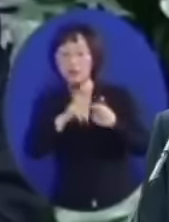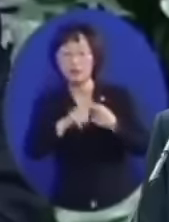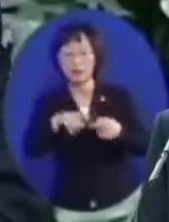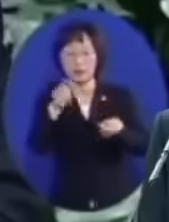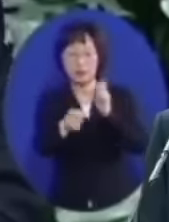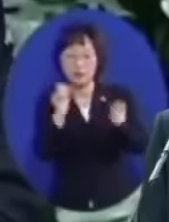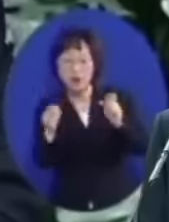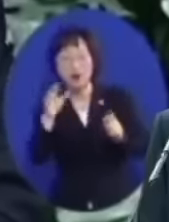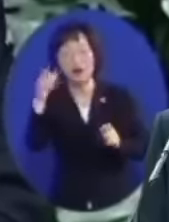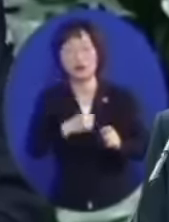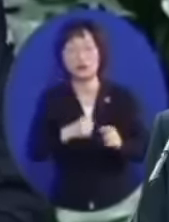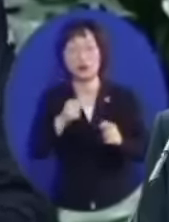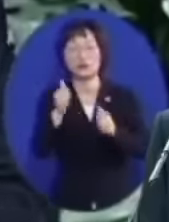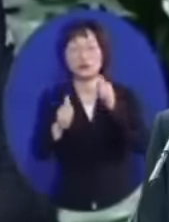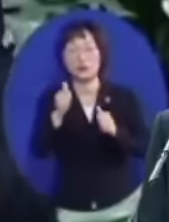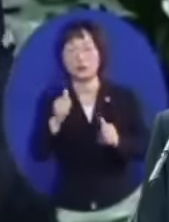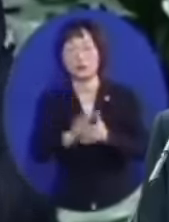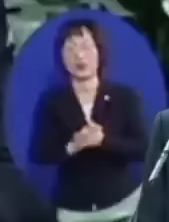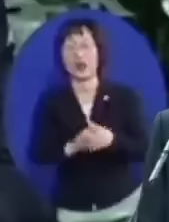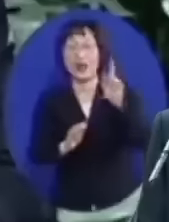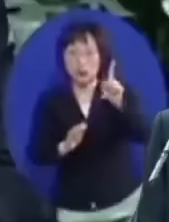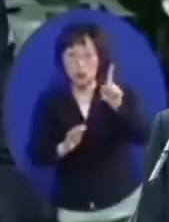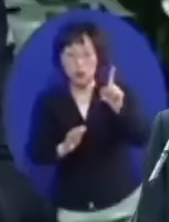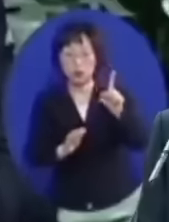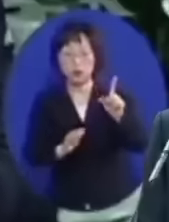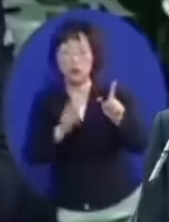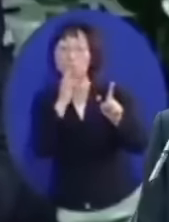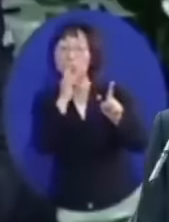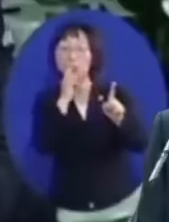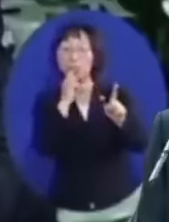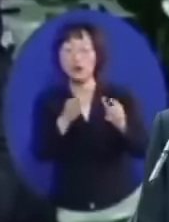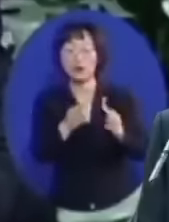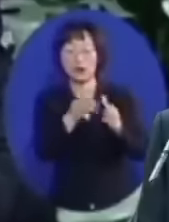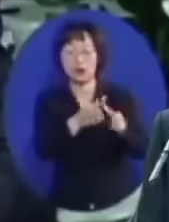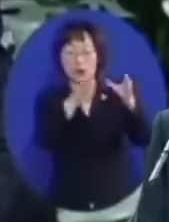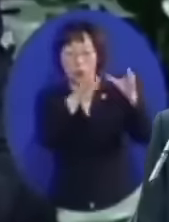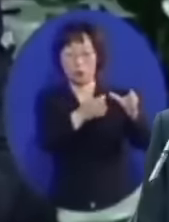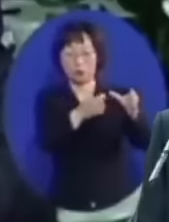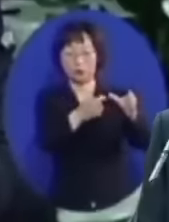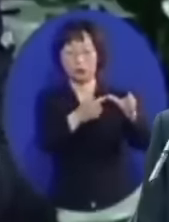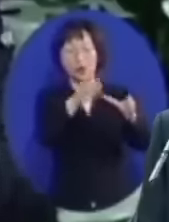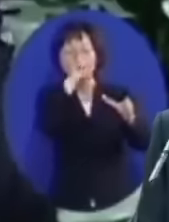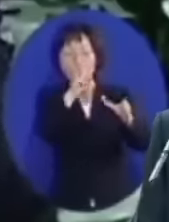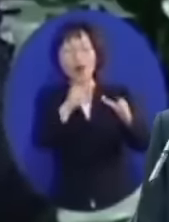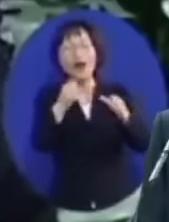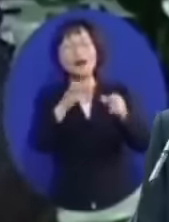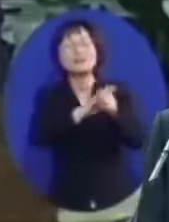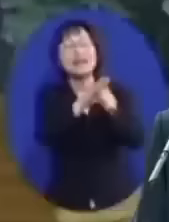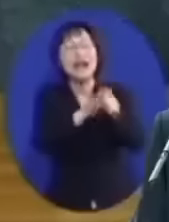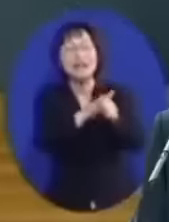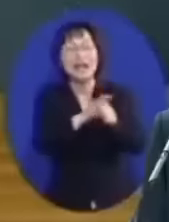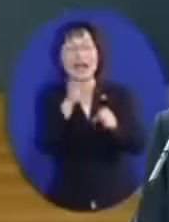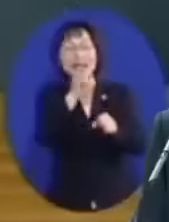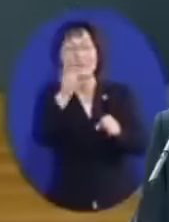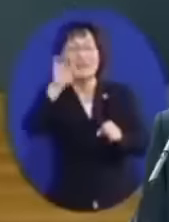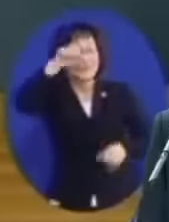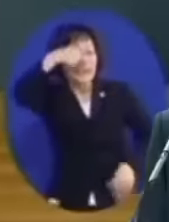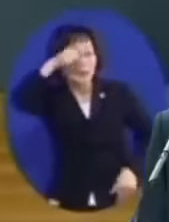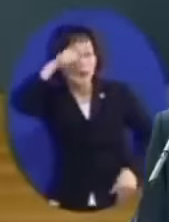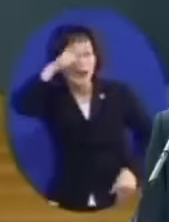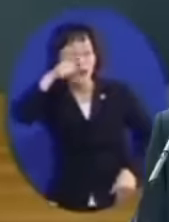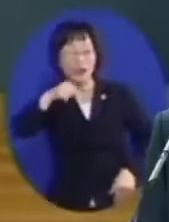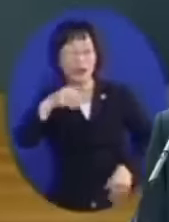합니다. 한쪽 유리컵에는 좋아, 사랑해 하는 말을 붙이고 양파를 넣어놓고, 다른